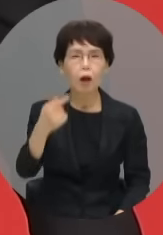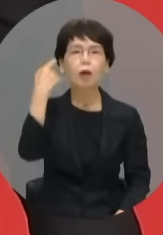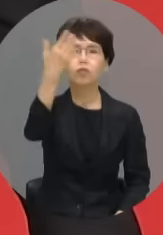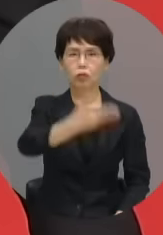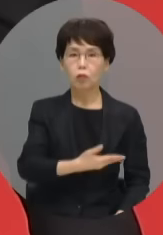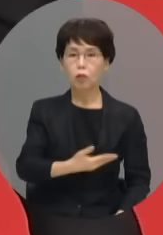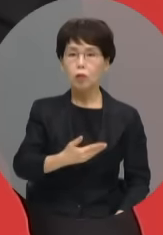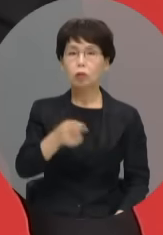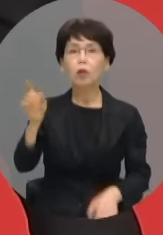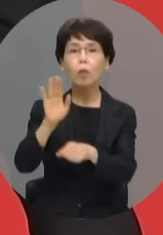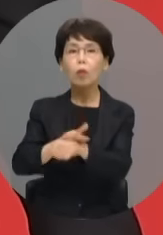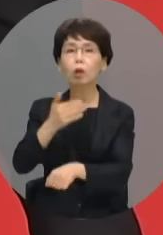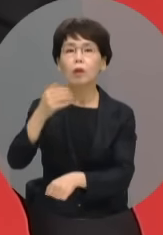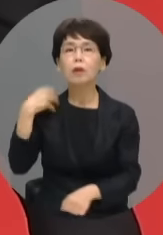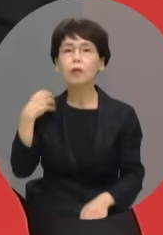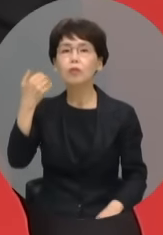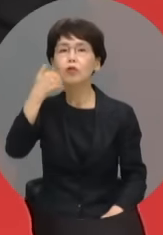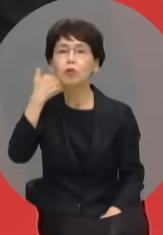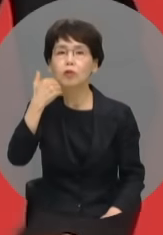거 누구 책임입니까?